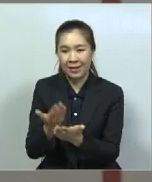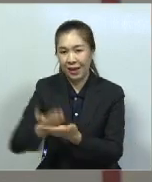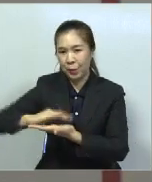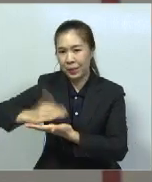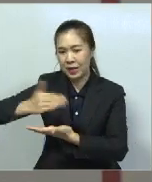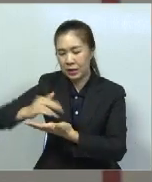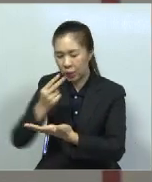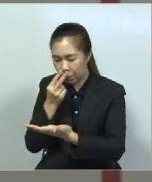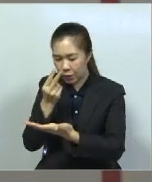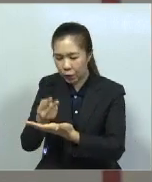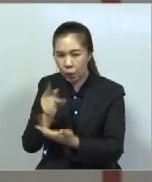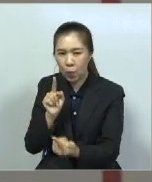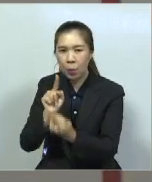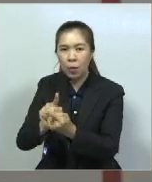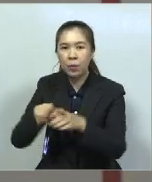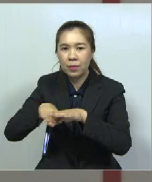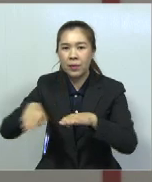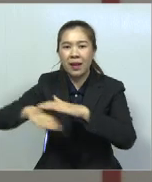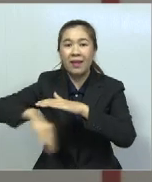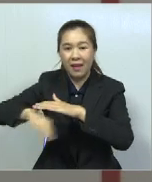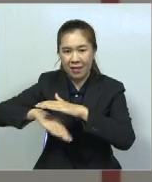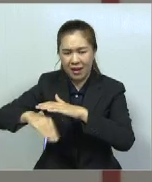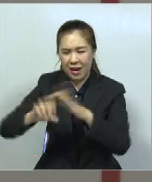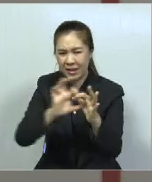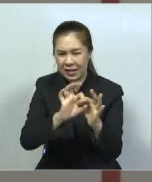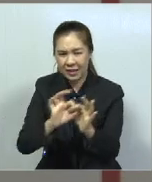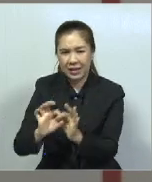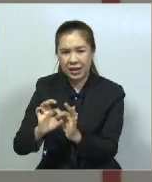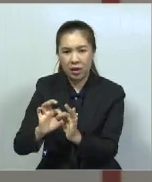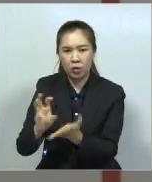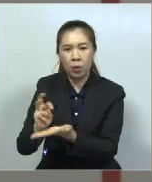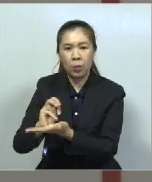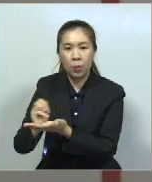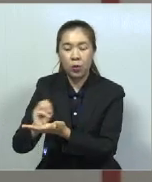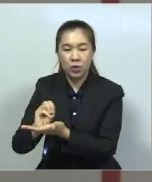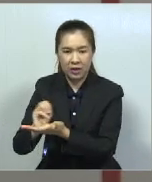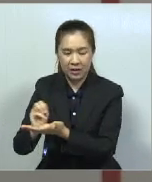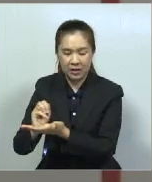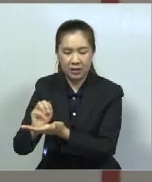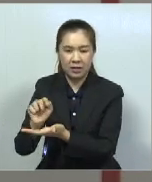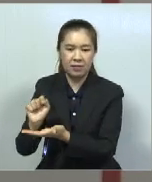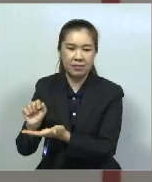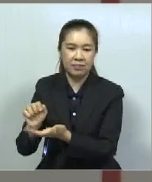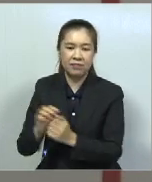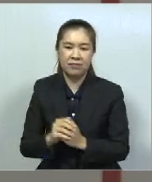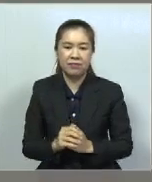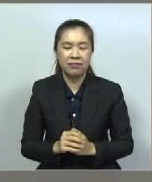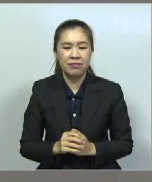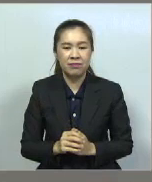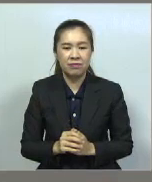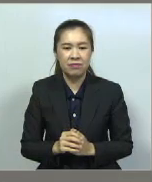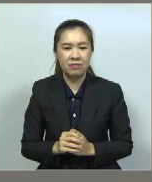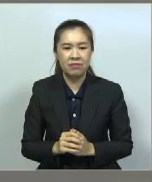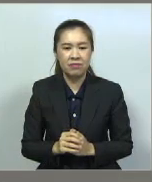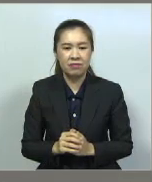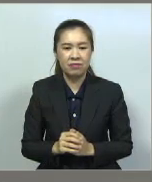หลักฐานนะคะทาง DSI บอกว่าพบหลักฐานมีความเชื่อมโยงไปถึงมูลนิธิคุณยายอาจารย์มหารัตนอุบาสิกาจันทร์ขน